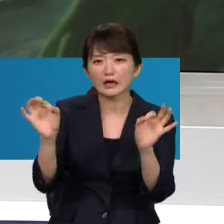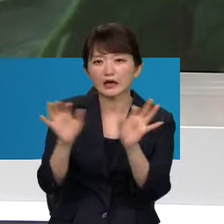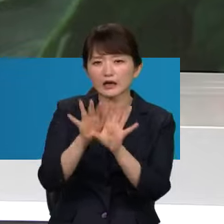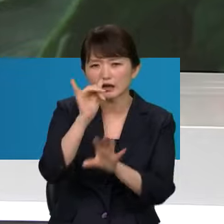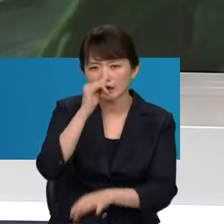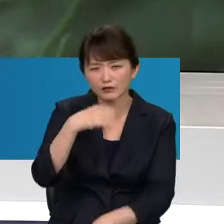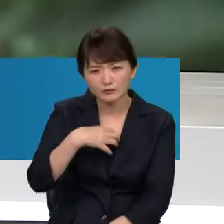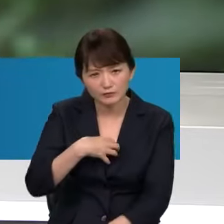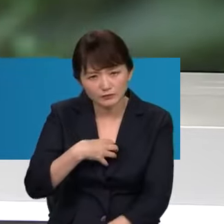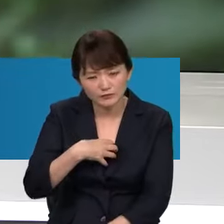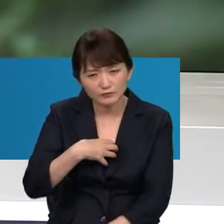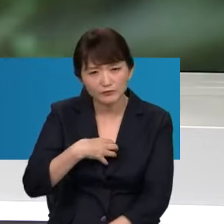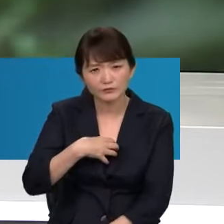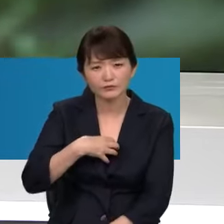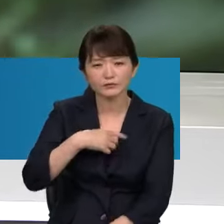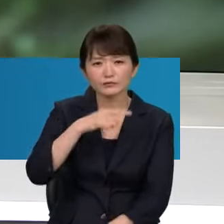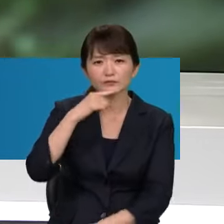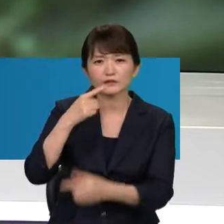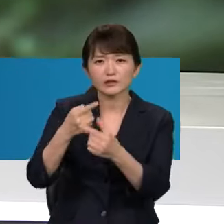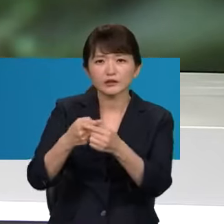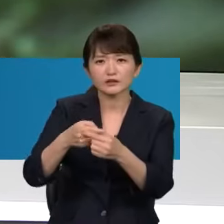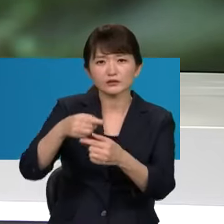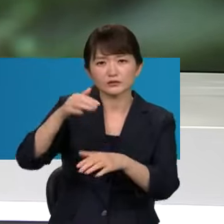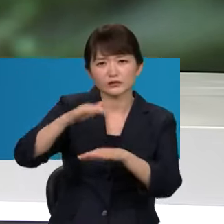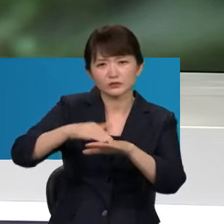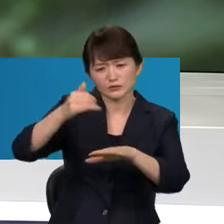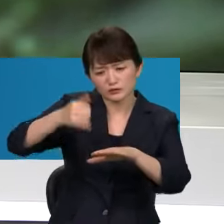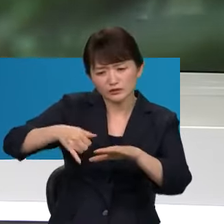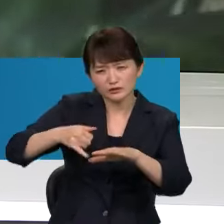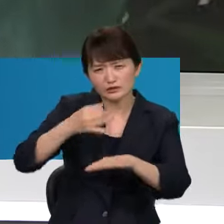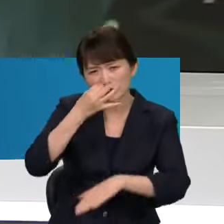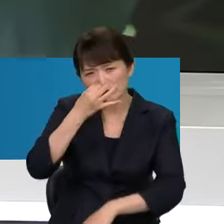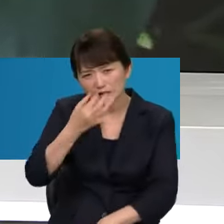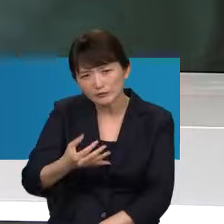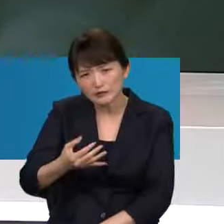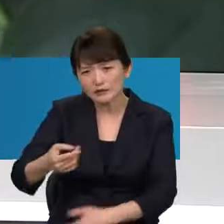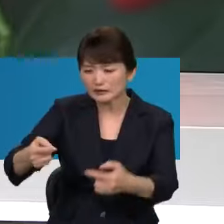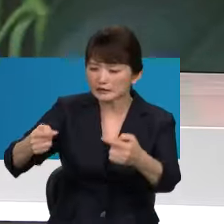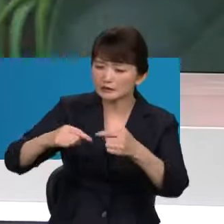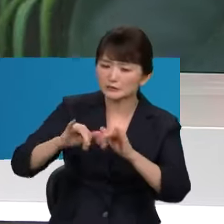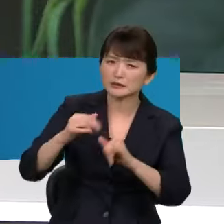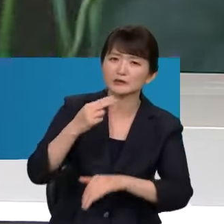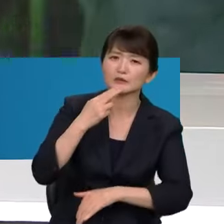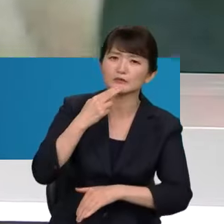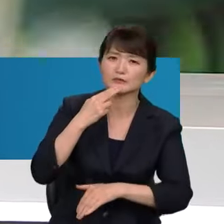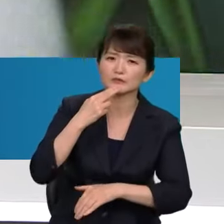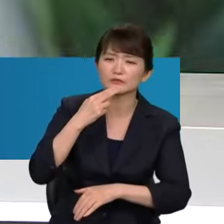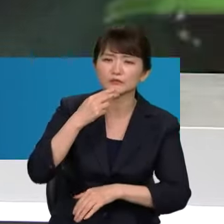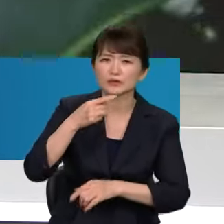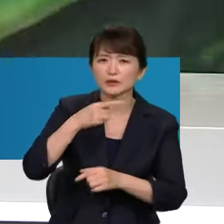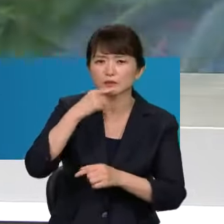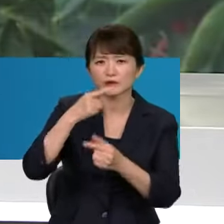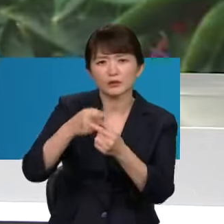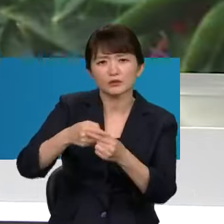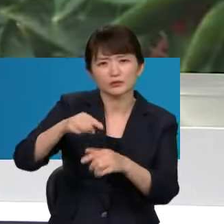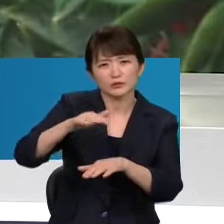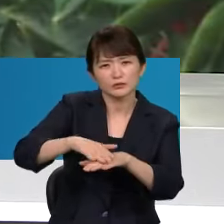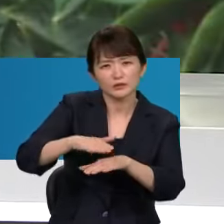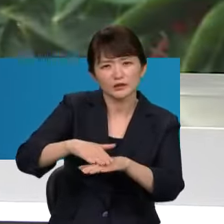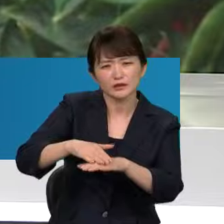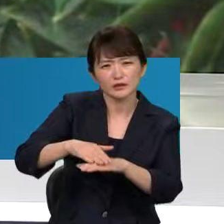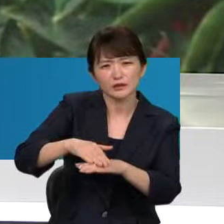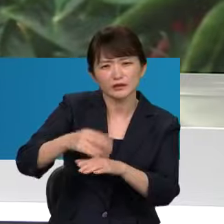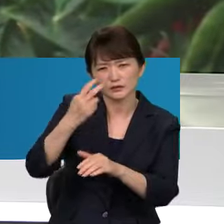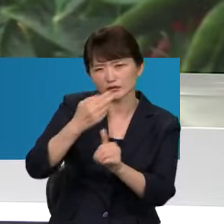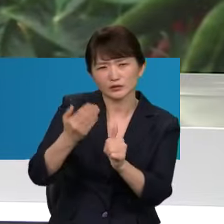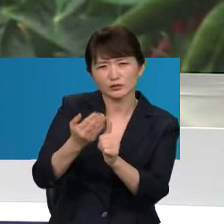나옵니다. 고추 농사가 워낙 고된 탓에 하겠다는 사람이 없어서 고추밭이 점점 줄어들고 있기 때문입니다. 얼마나